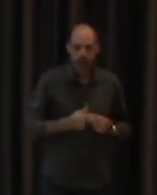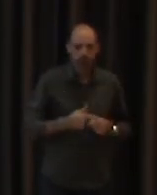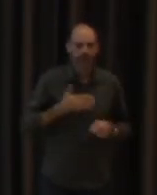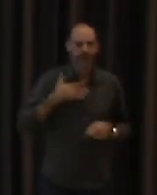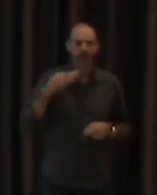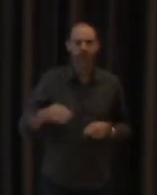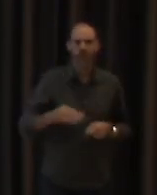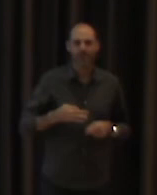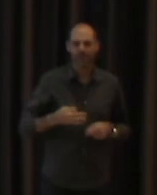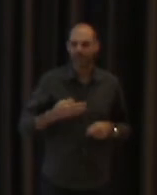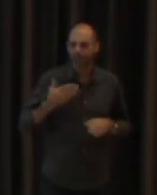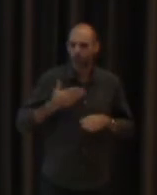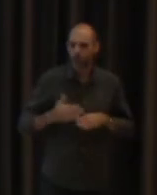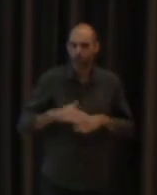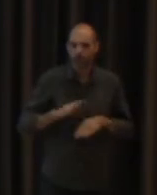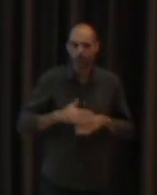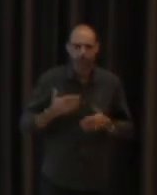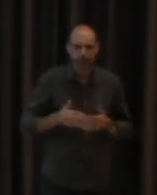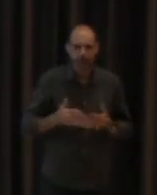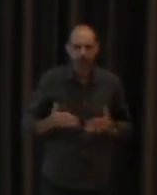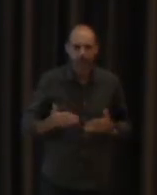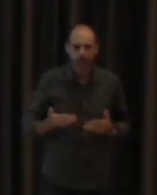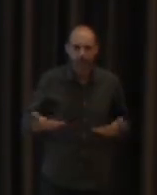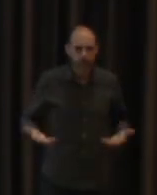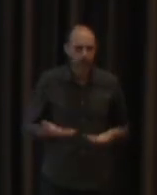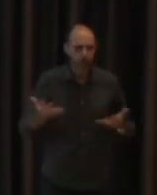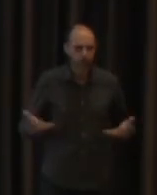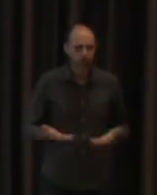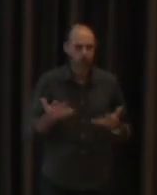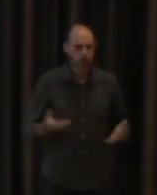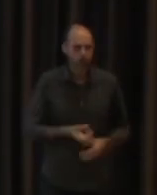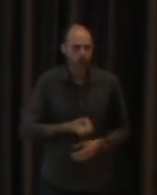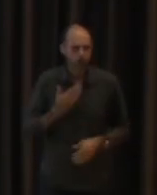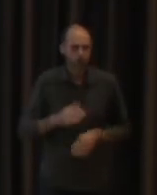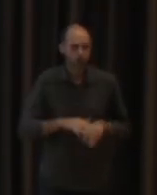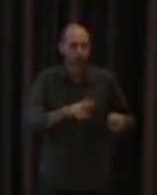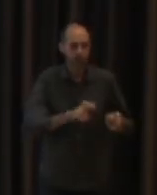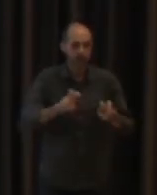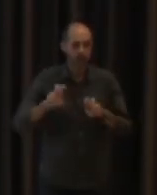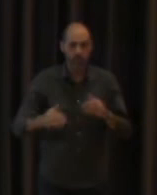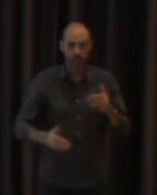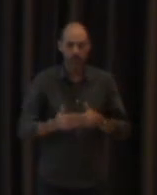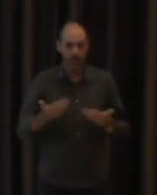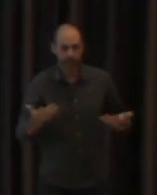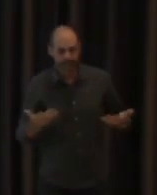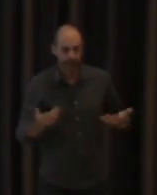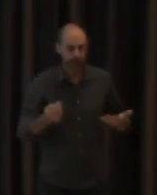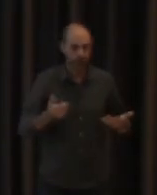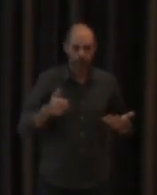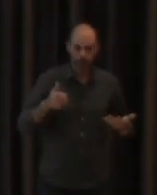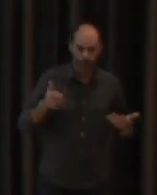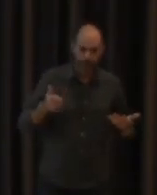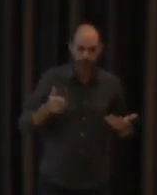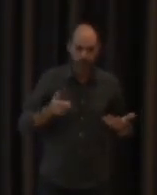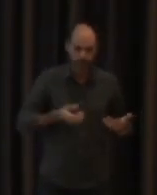per despertar entusiasme i passió per aquest tipus de temes que d'entrada els estudiants, doncs, il·lusió no ens fan. O